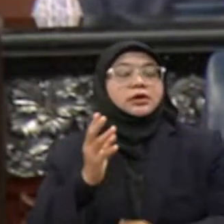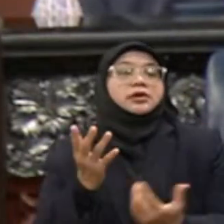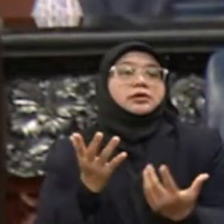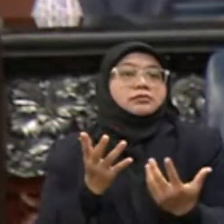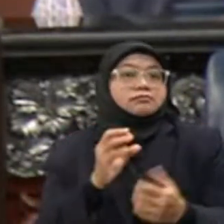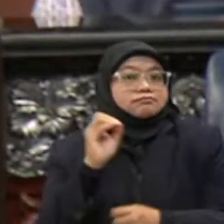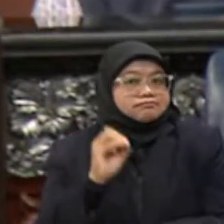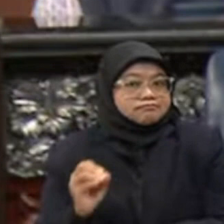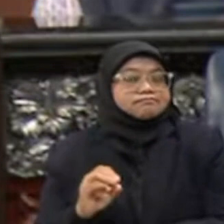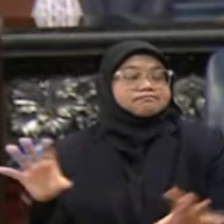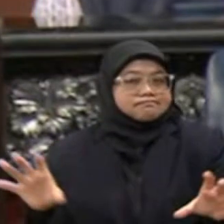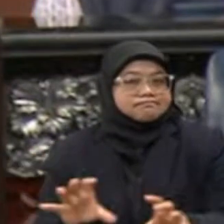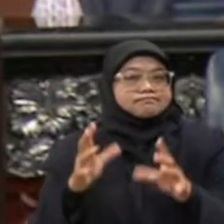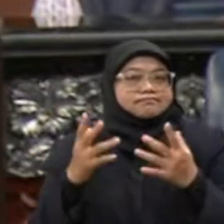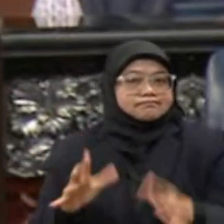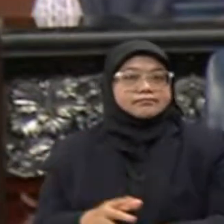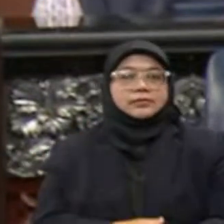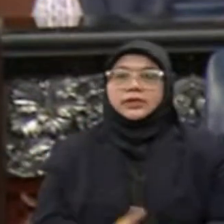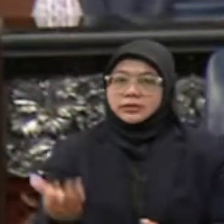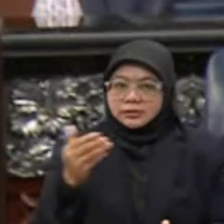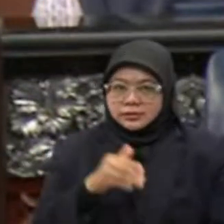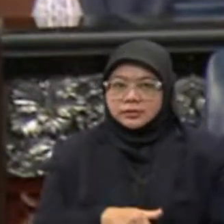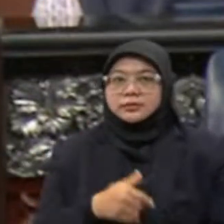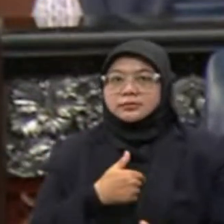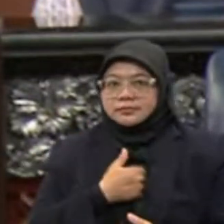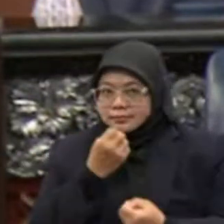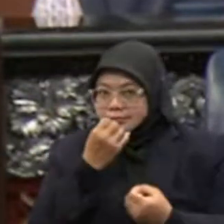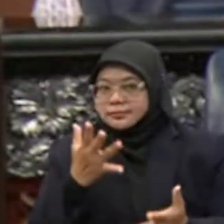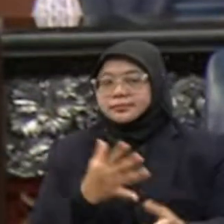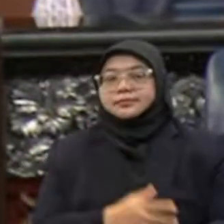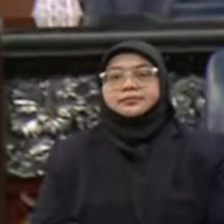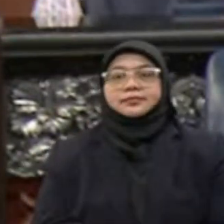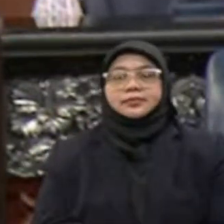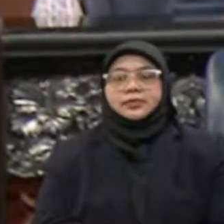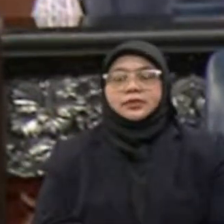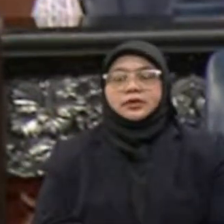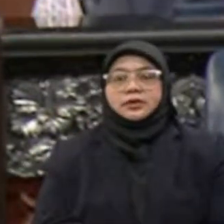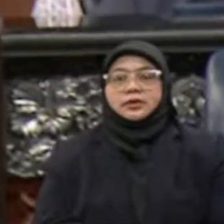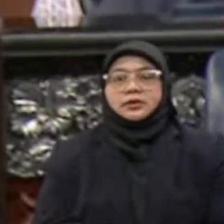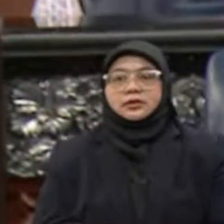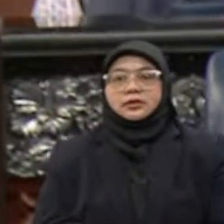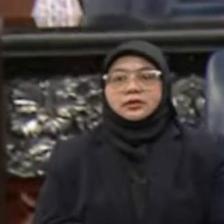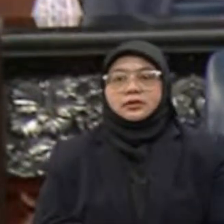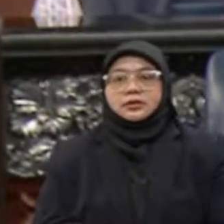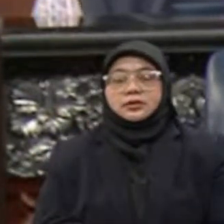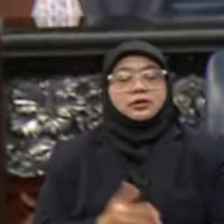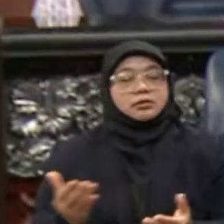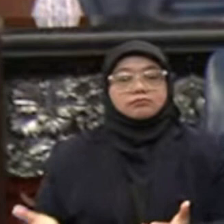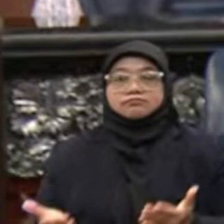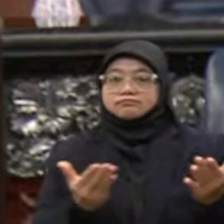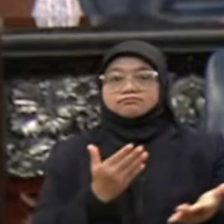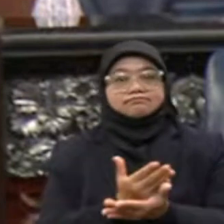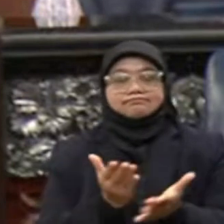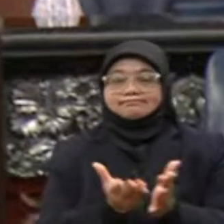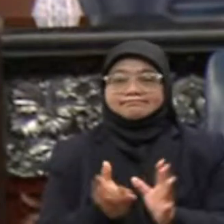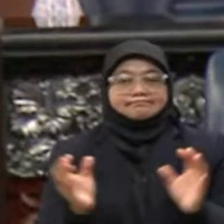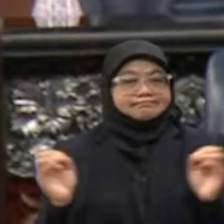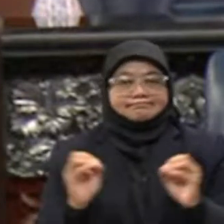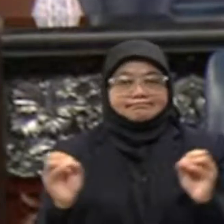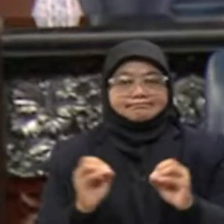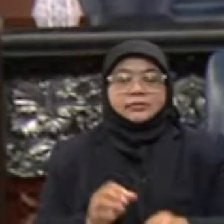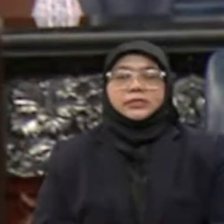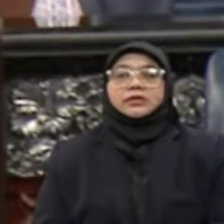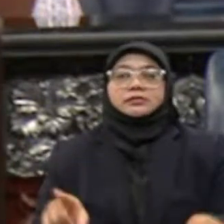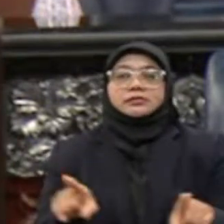dalam dunia telah melaksanakan Sekali lagi saya ingin menyebut ia tidak akan dibawa dalam budget kali ini sebagaimana